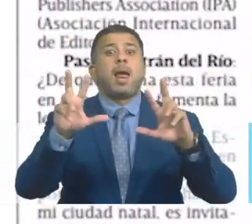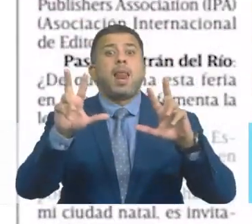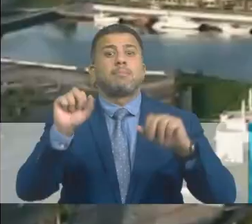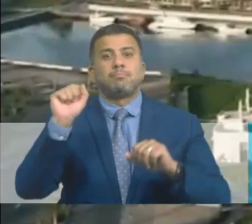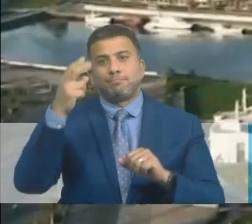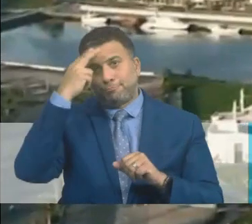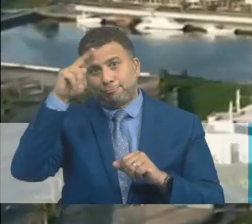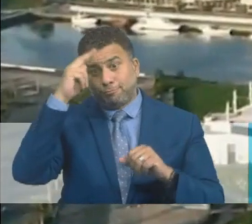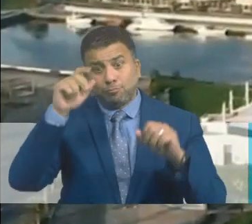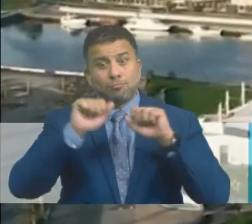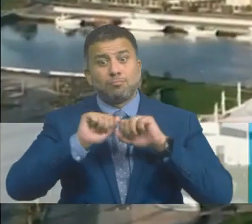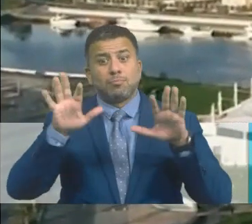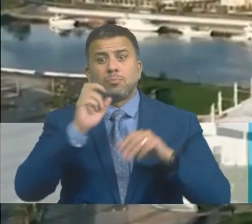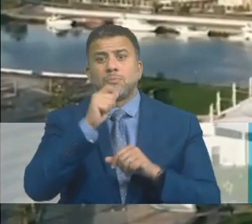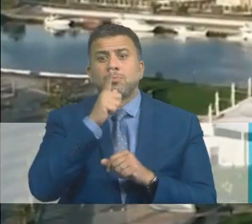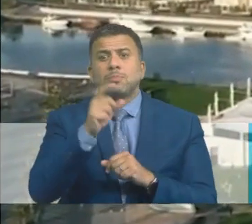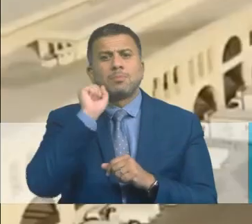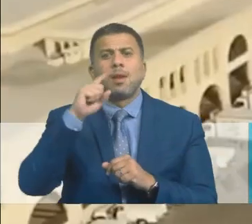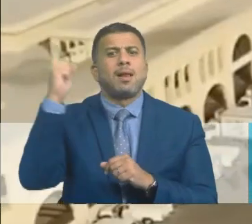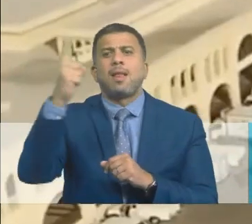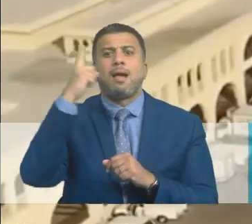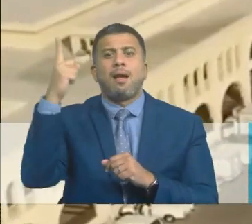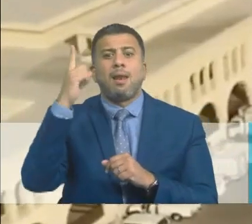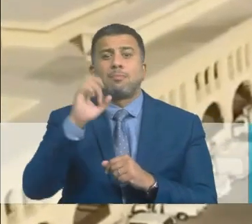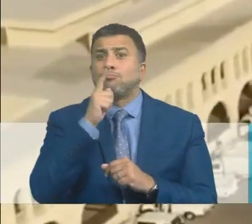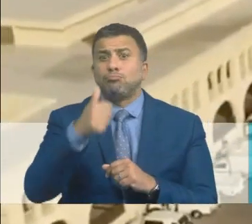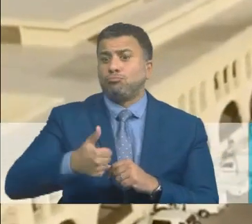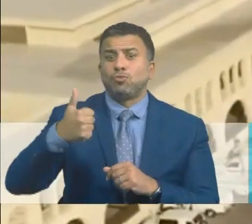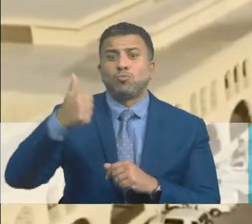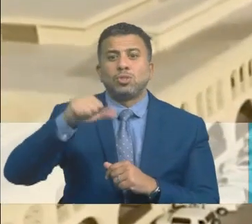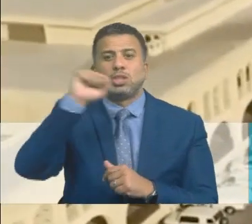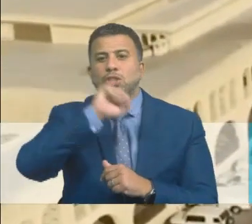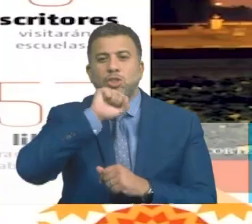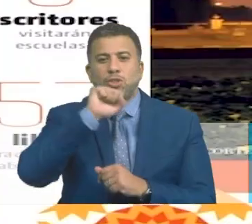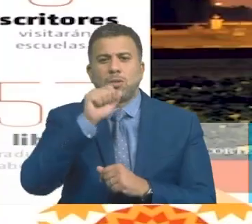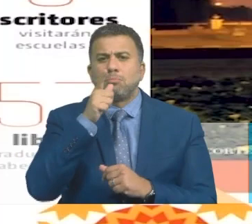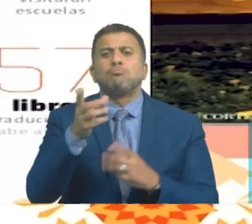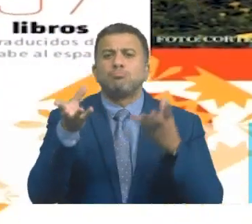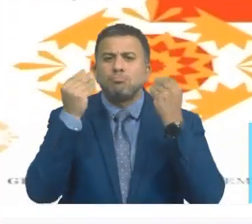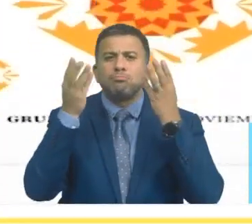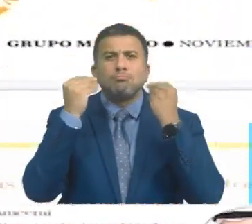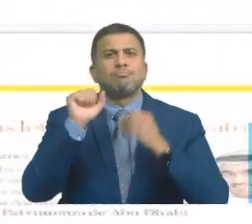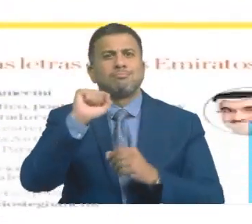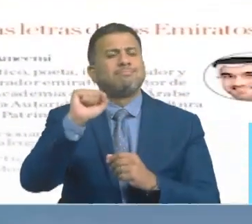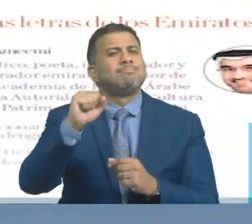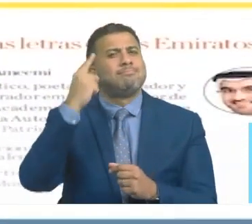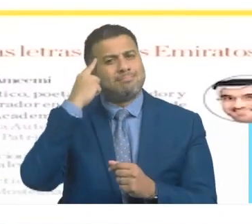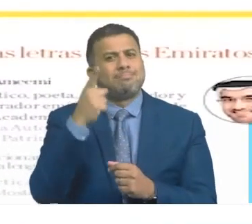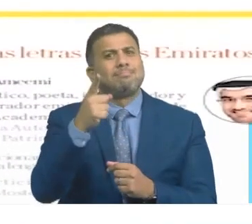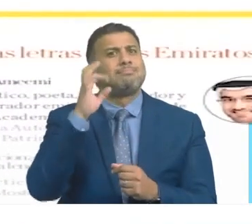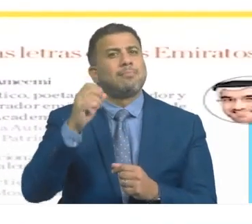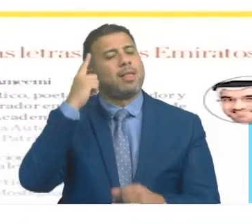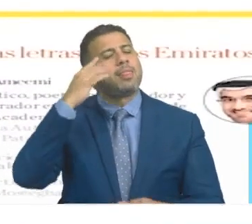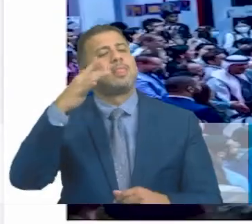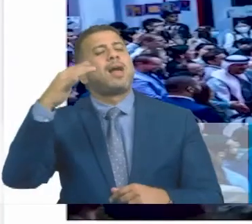اللاتينية المتسابقة لتكشف للعالم منجزات الشارقة. ولكي ندرك مغزى هذه الخطوة علينا